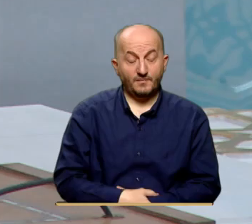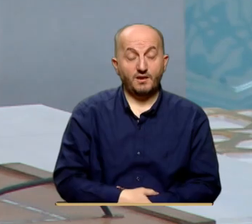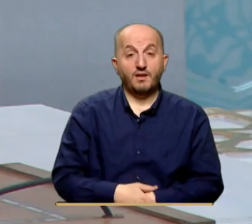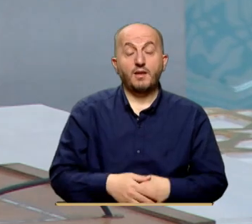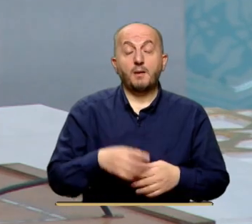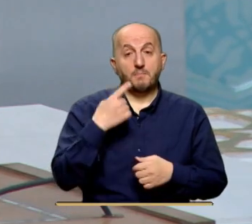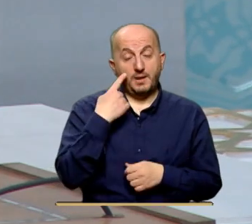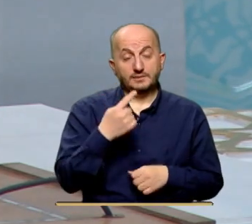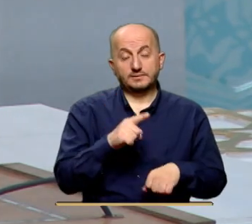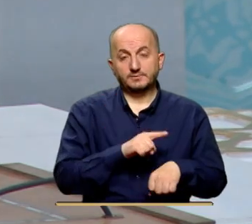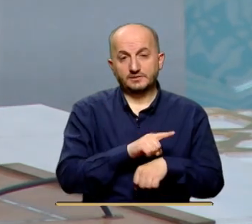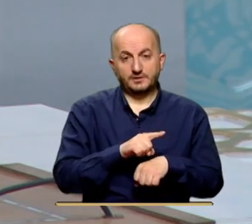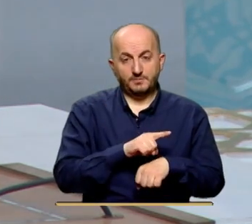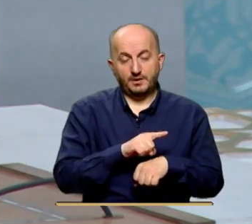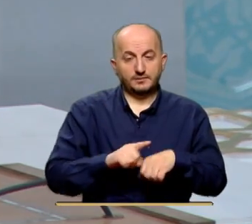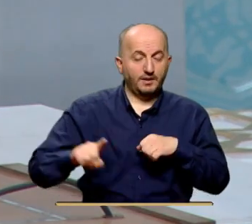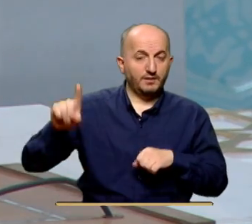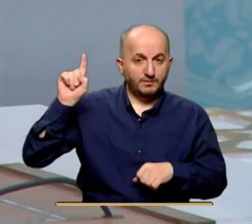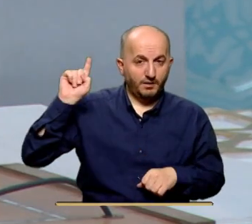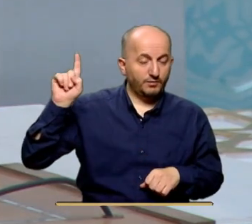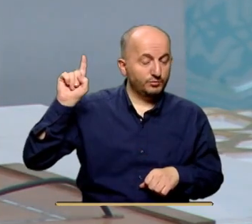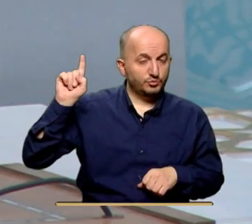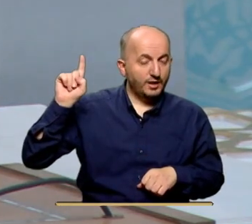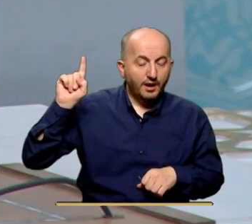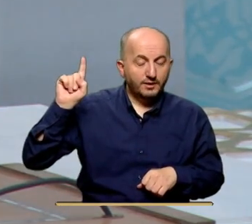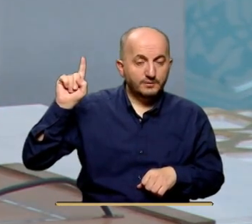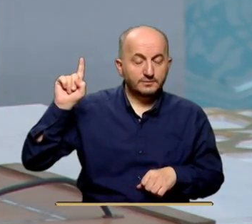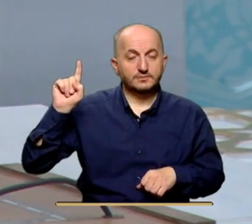Aslında baktığımızda Allahu Zülcelal